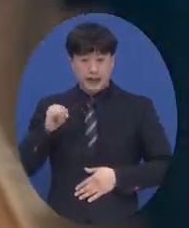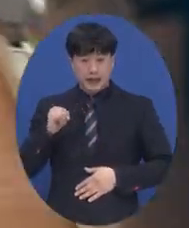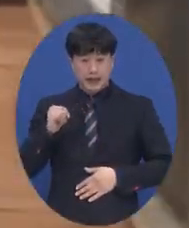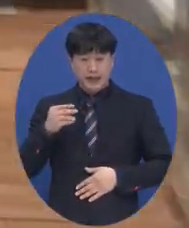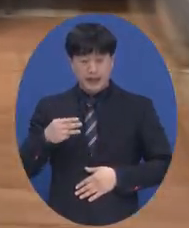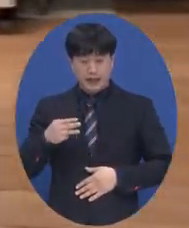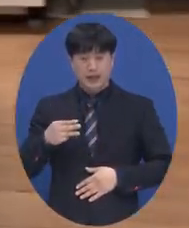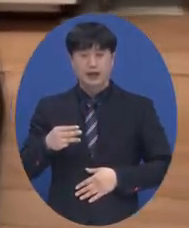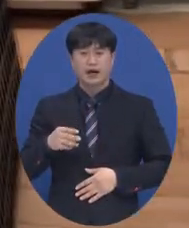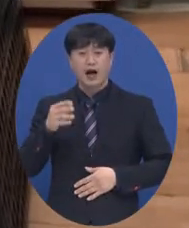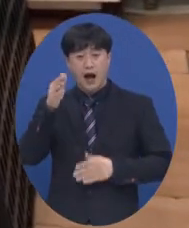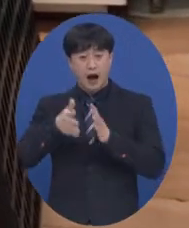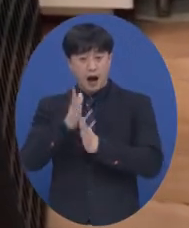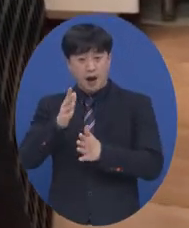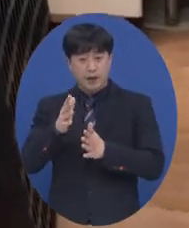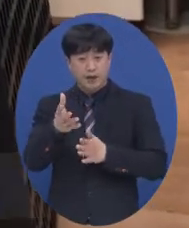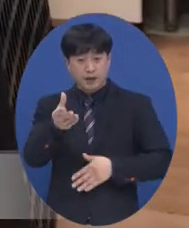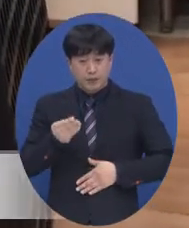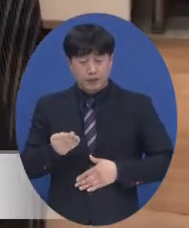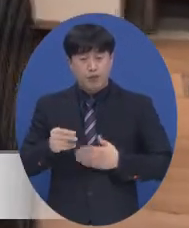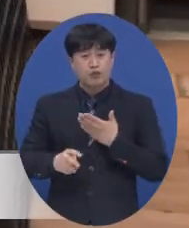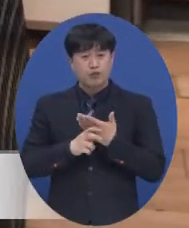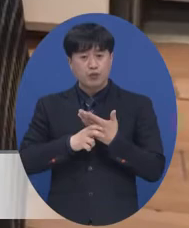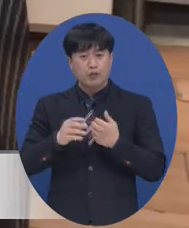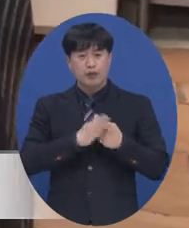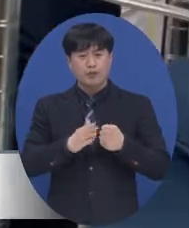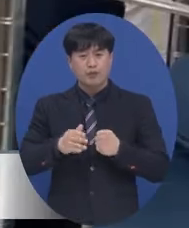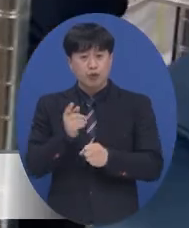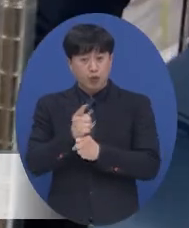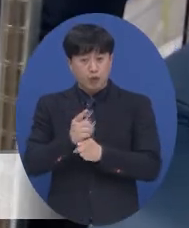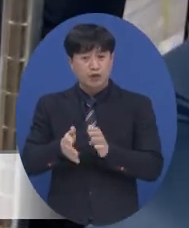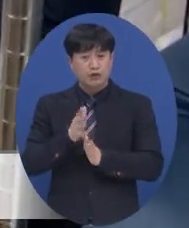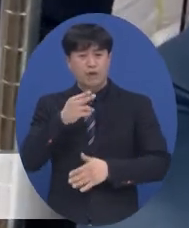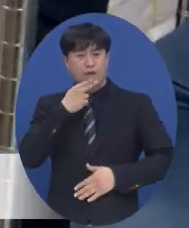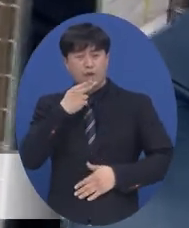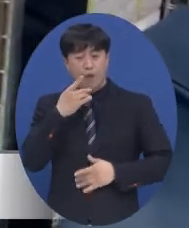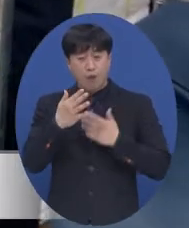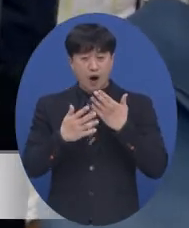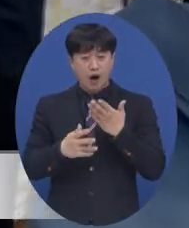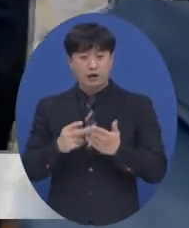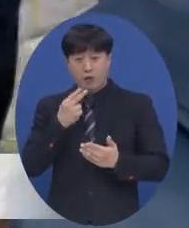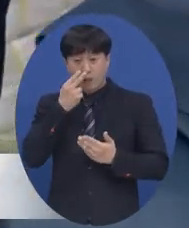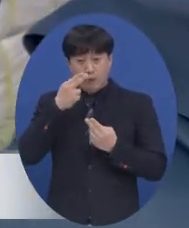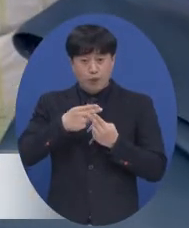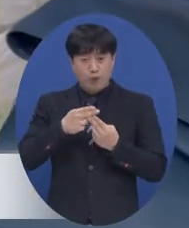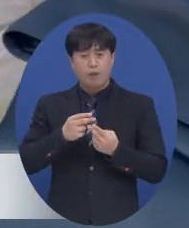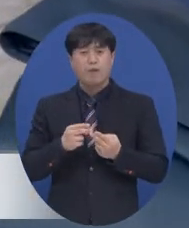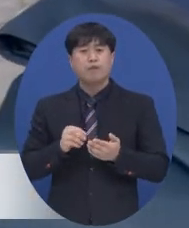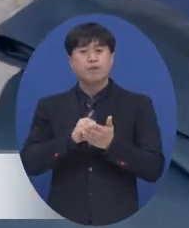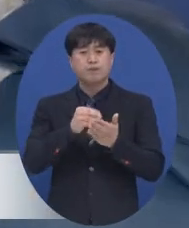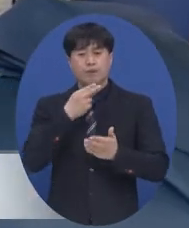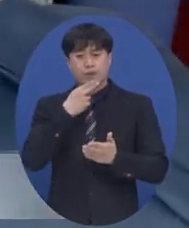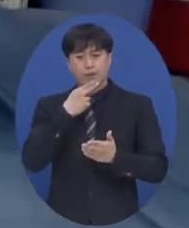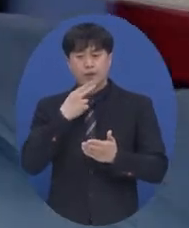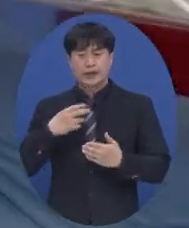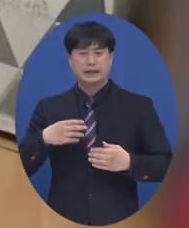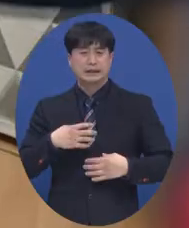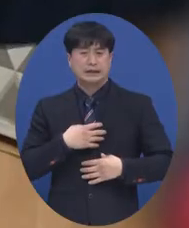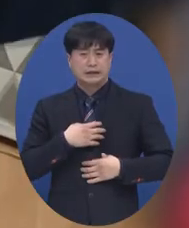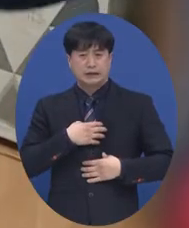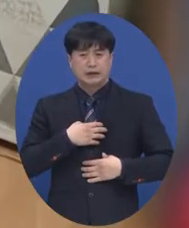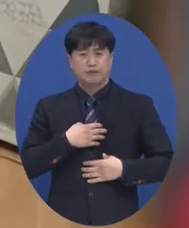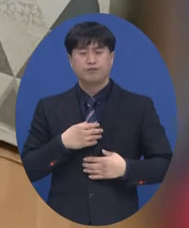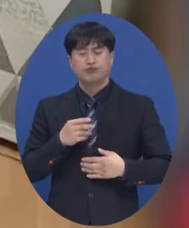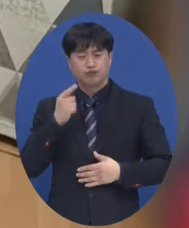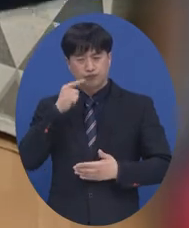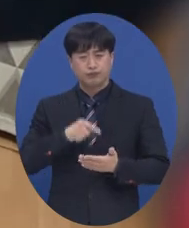아파트를 빌려 불법으로 운영한 탓에 소방 시설을 갖추지 않거나 화제 보험에 가입할 필요가 없어 재난 상황에서 위험에